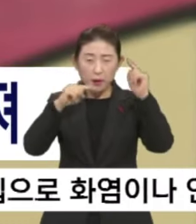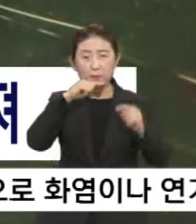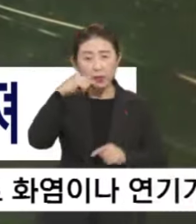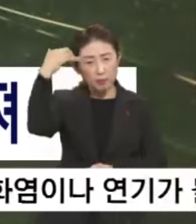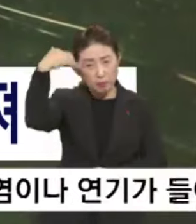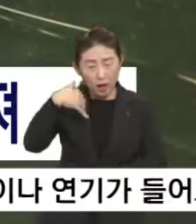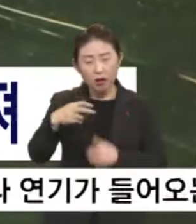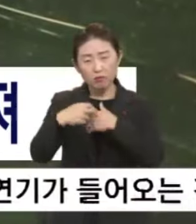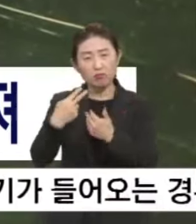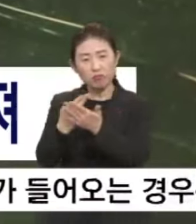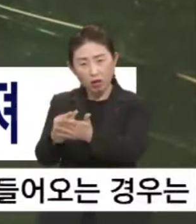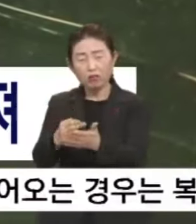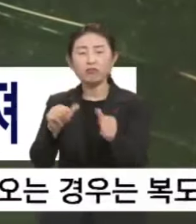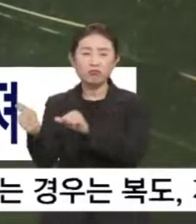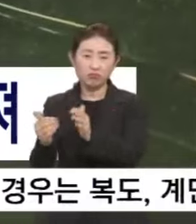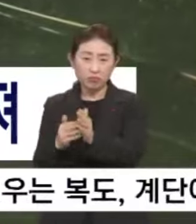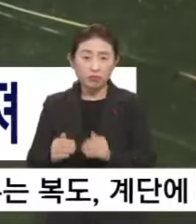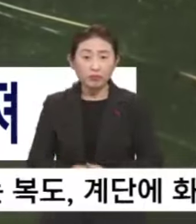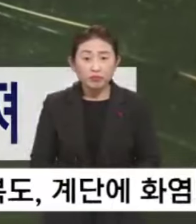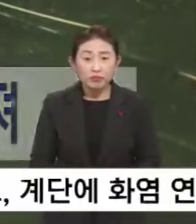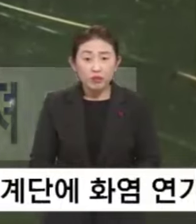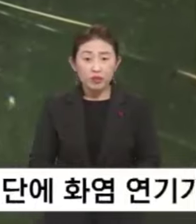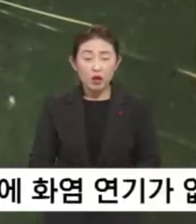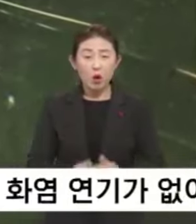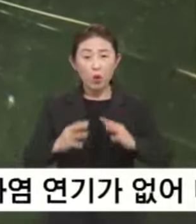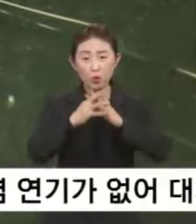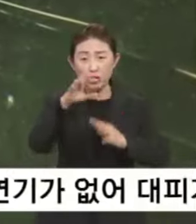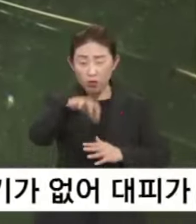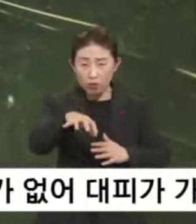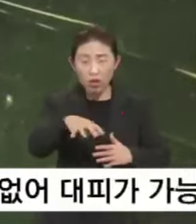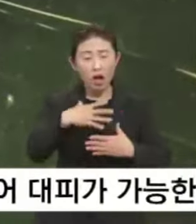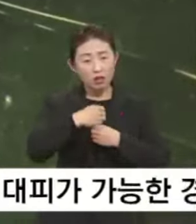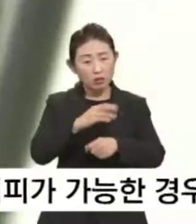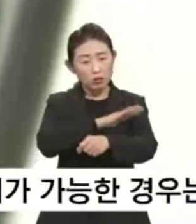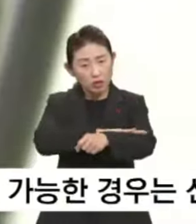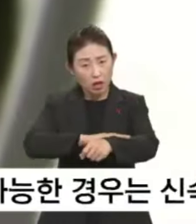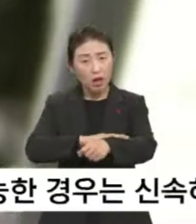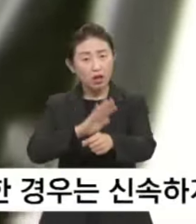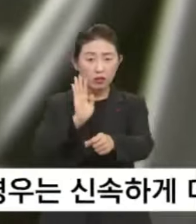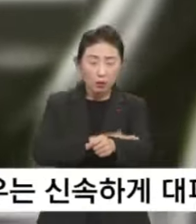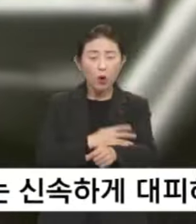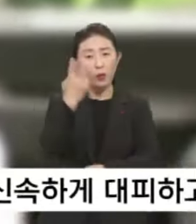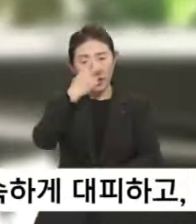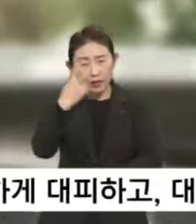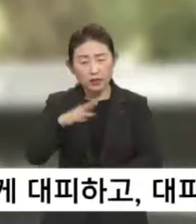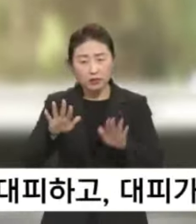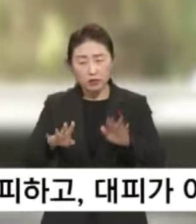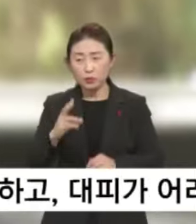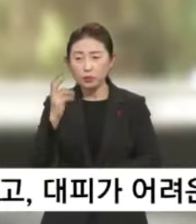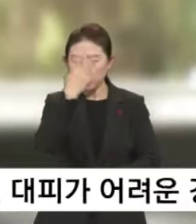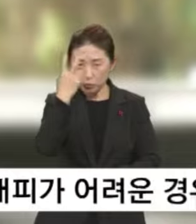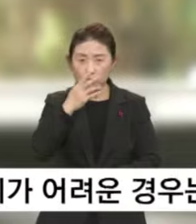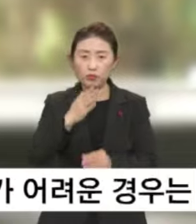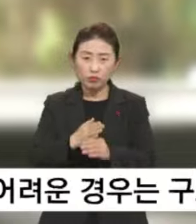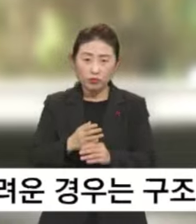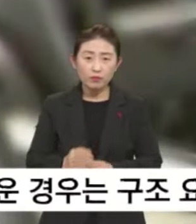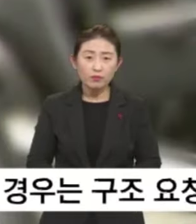옮겨졌으나 숨졌습니다 경찰은 공사현장 내 안전 관리 여부 등 정확한 사고 경의를 조사하고